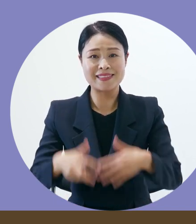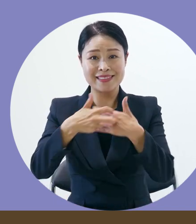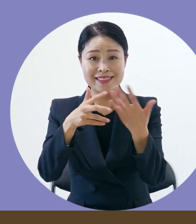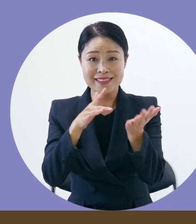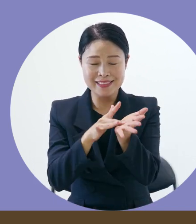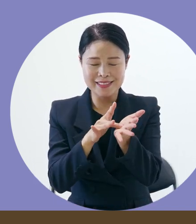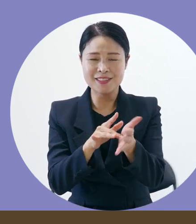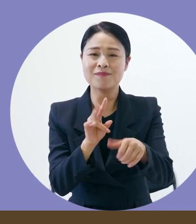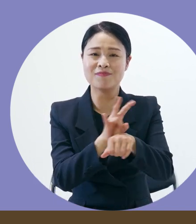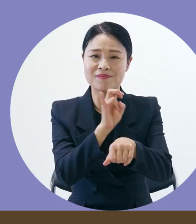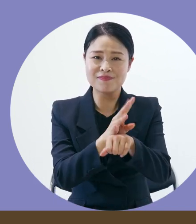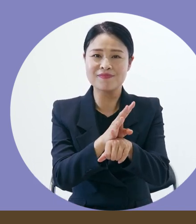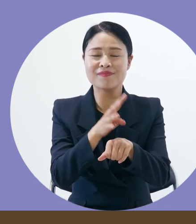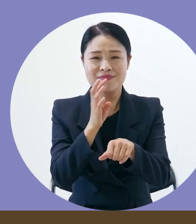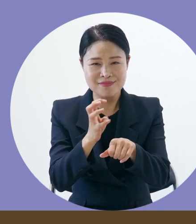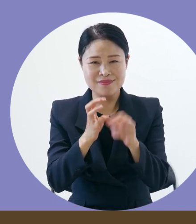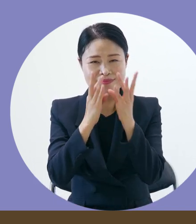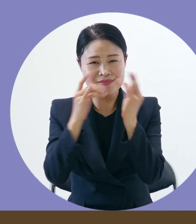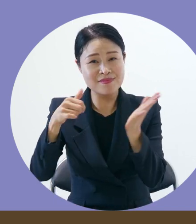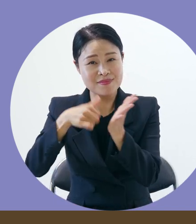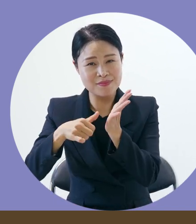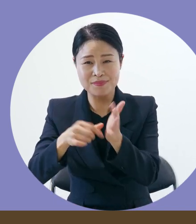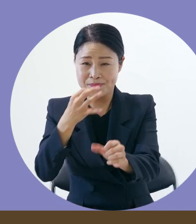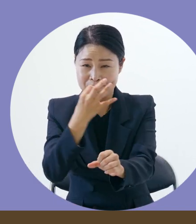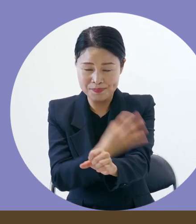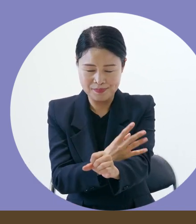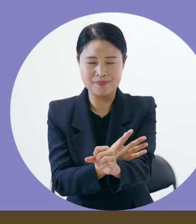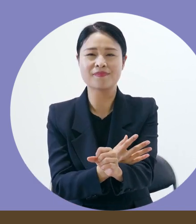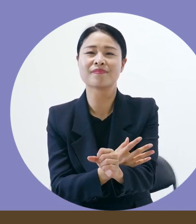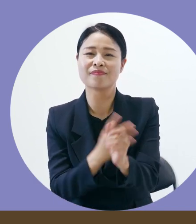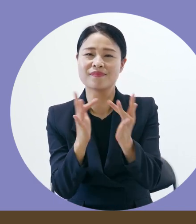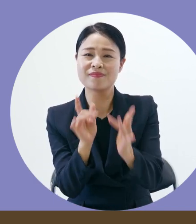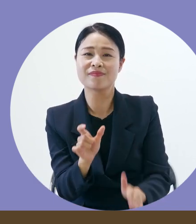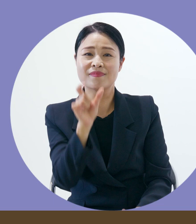알아두면 편리한 의약외품 간편 검색 서비스.